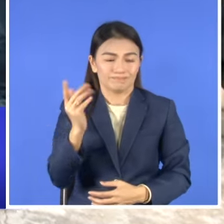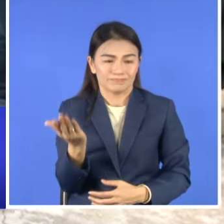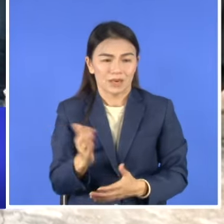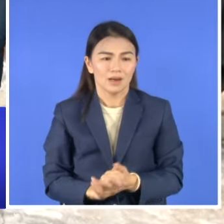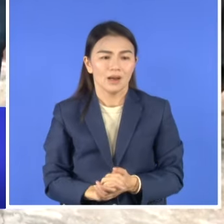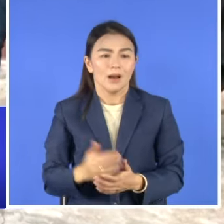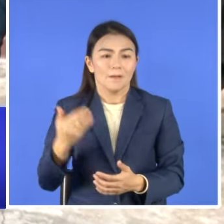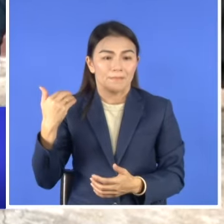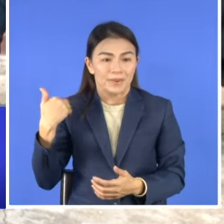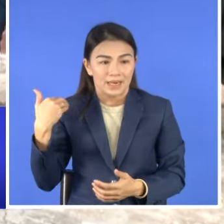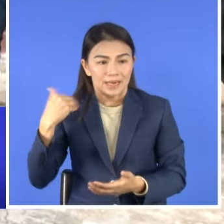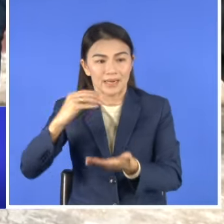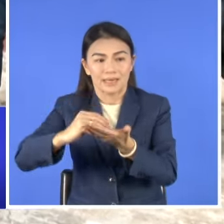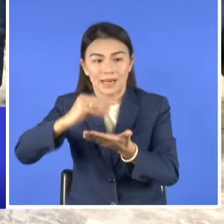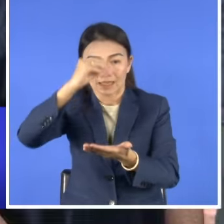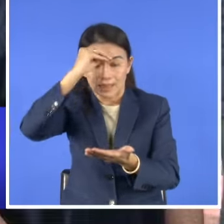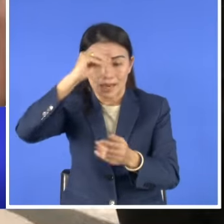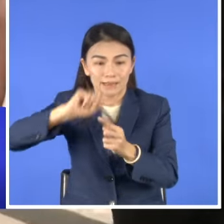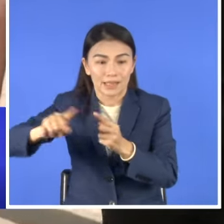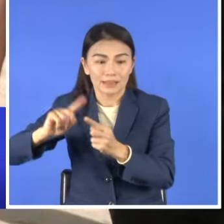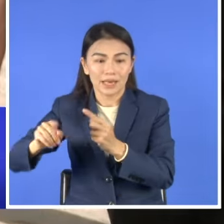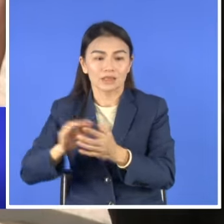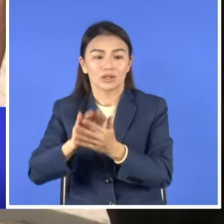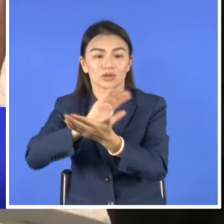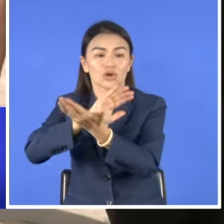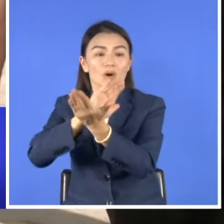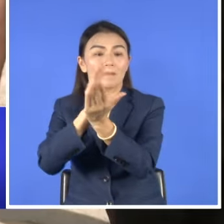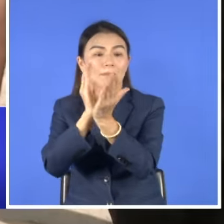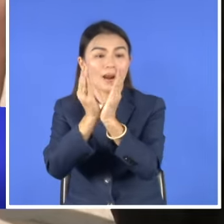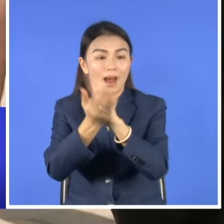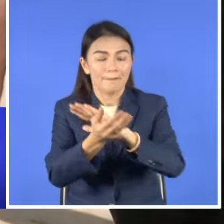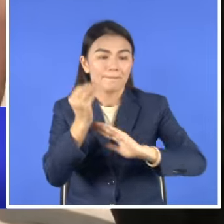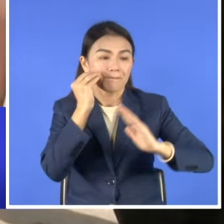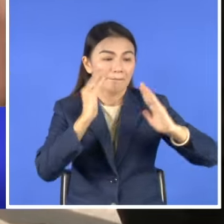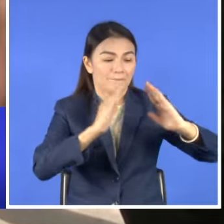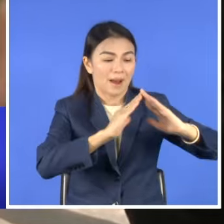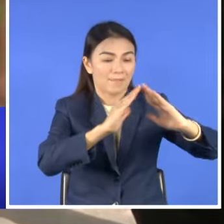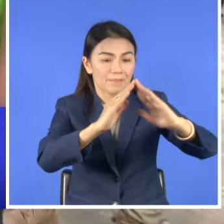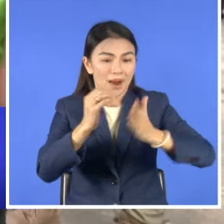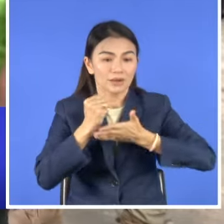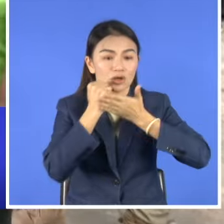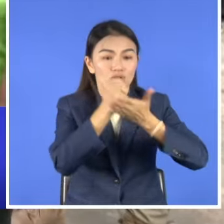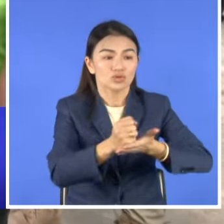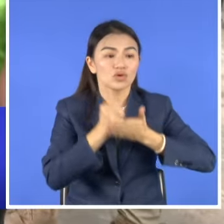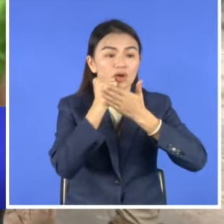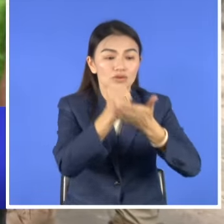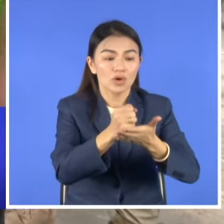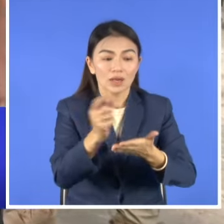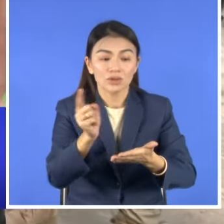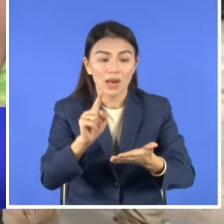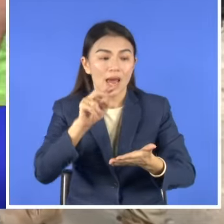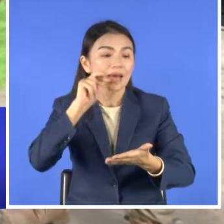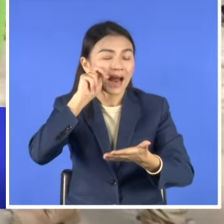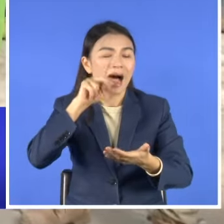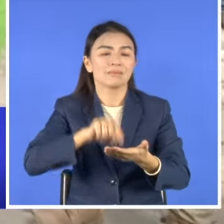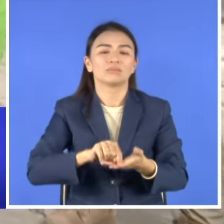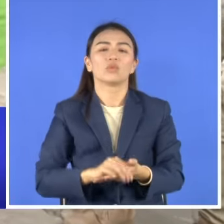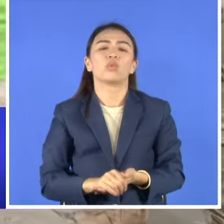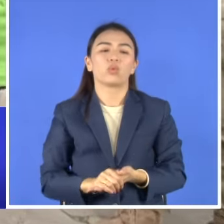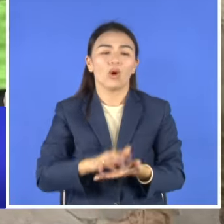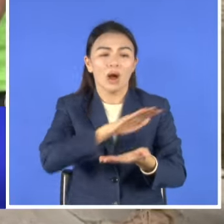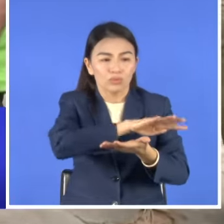และก็ศิษย์ปัจจุบันที่ไปช่วยกันเนี่ยปรับปรุงสร้างบ้านหลังใหม่ให้กับพี่น้องประชาชนที่ผสบภัยหลังจากที่ถูกน้ำซัดเนี่ยเสียหาย